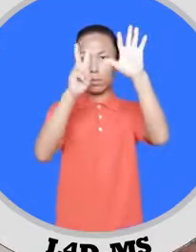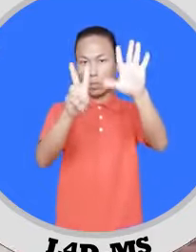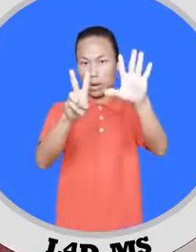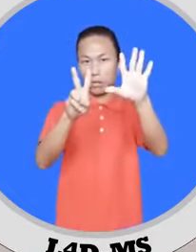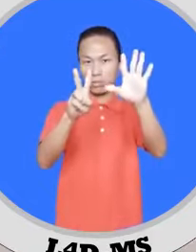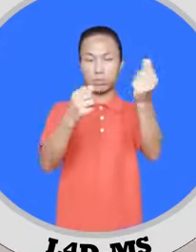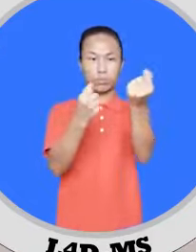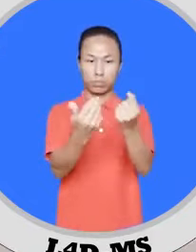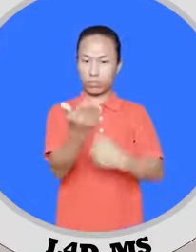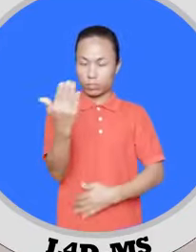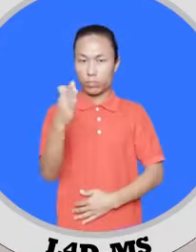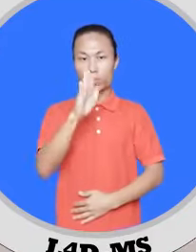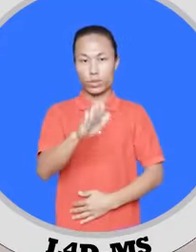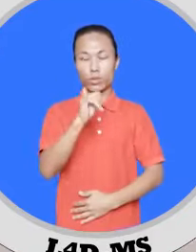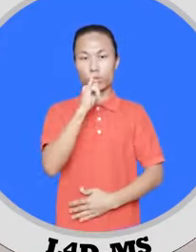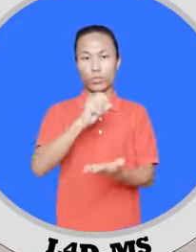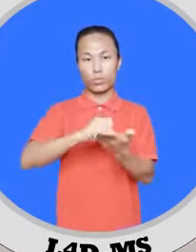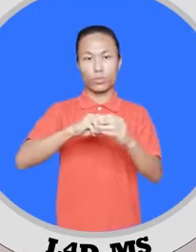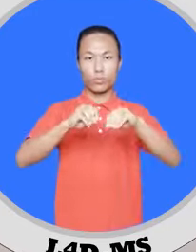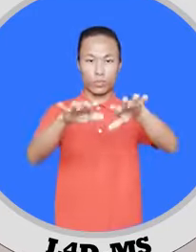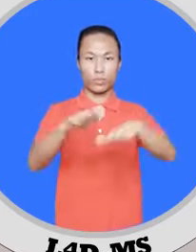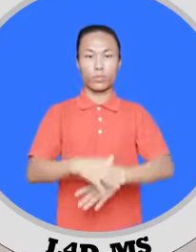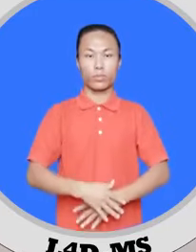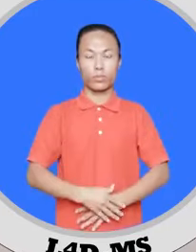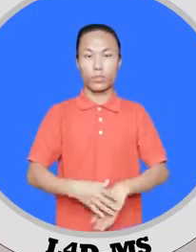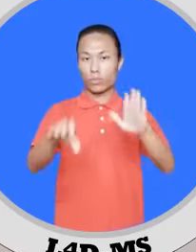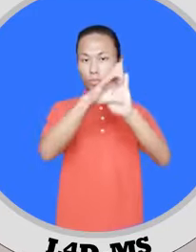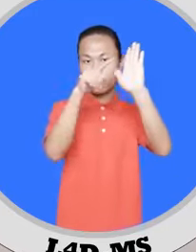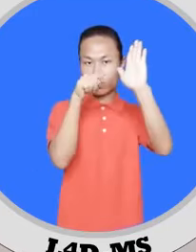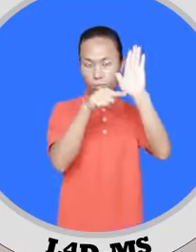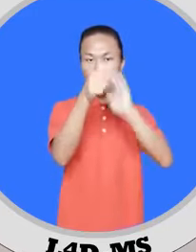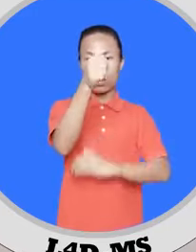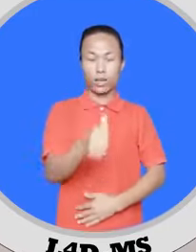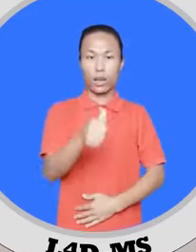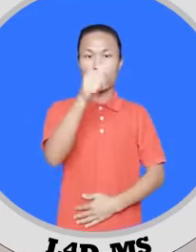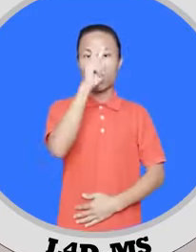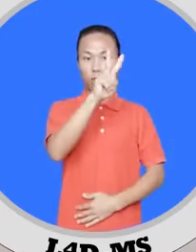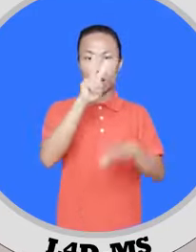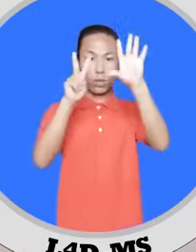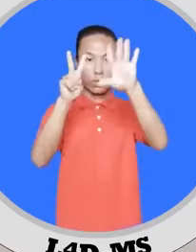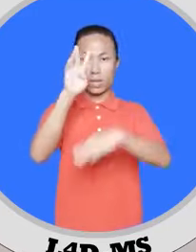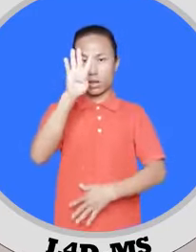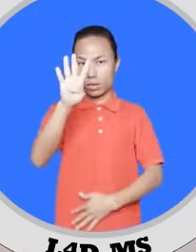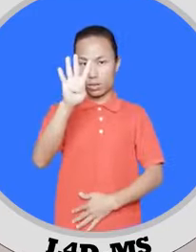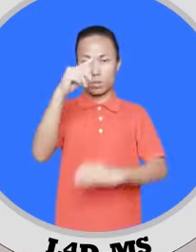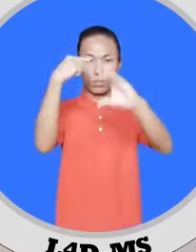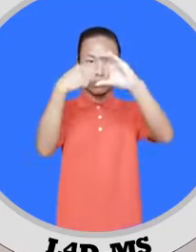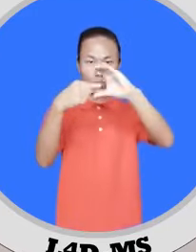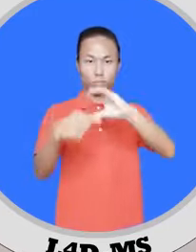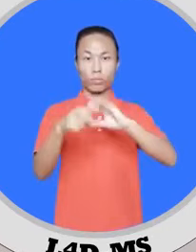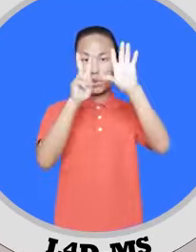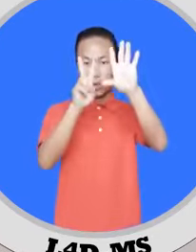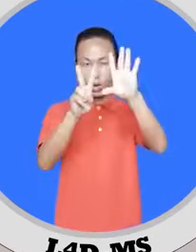နေတာပါအဲ့ဒီ post ကိုတော့အယောက်ပေါင်း294ယောက်က like လုပ်ထားပြီးတော့900ယောက်က comment ပေးထားပါတယ် viewer က